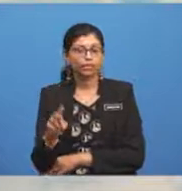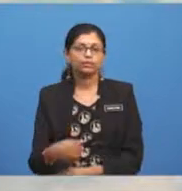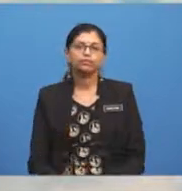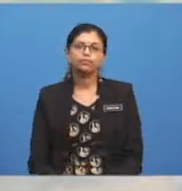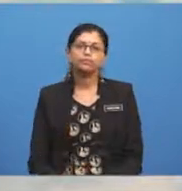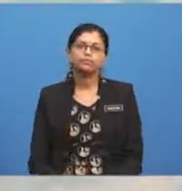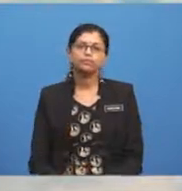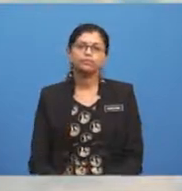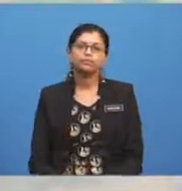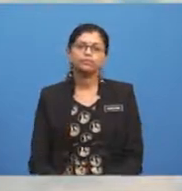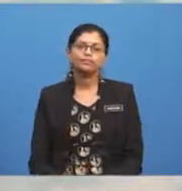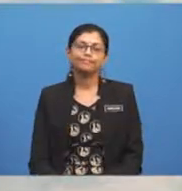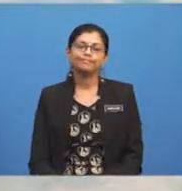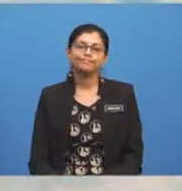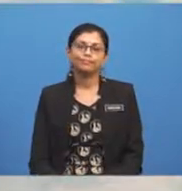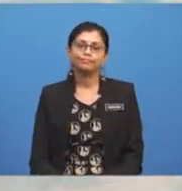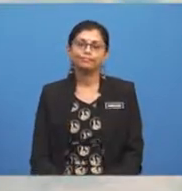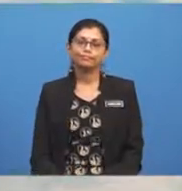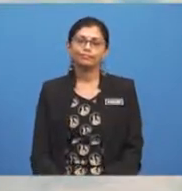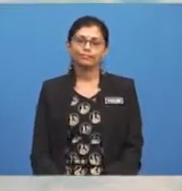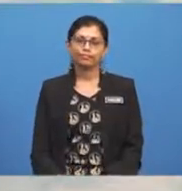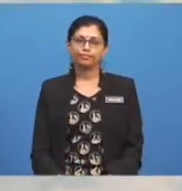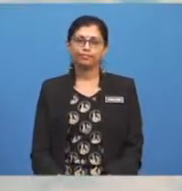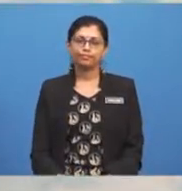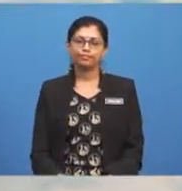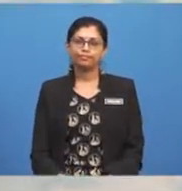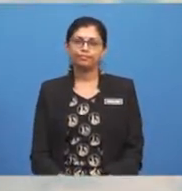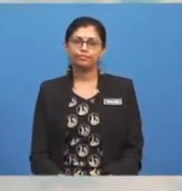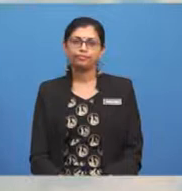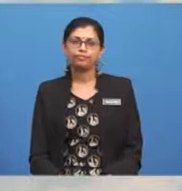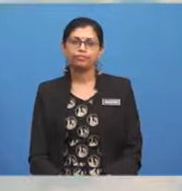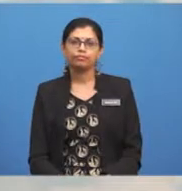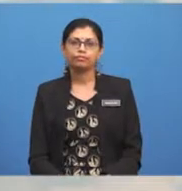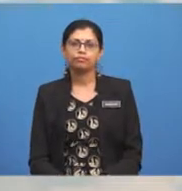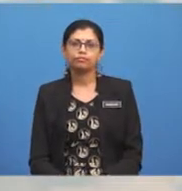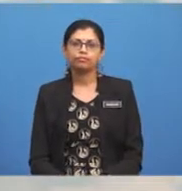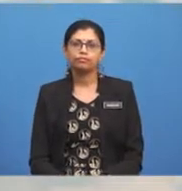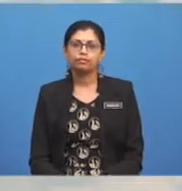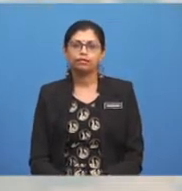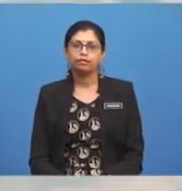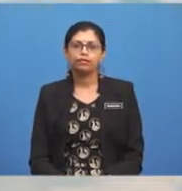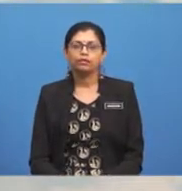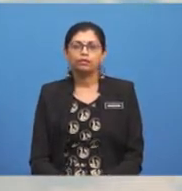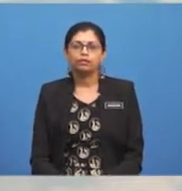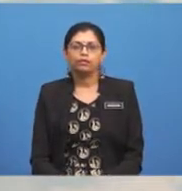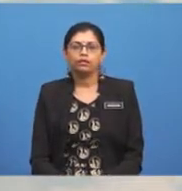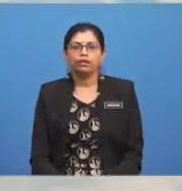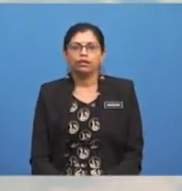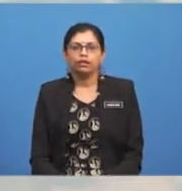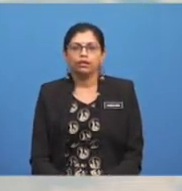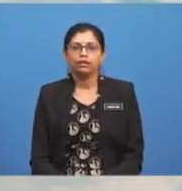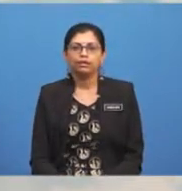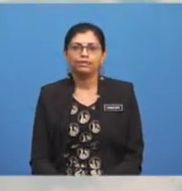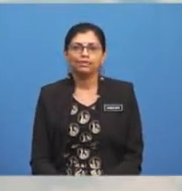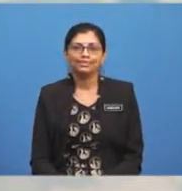F2. Dan selepas murid-murid permudahkan persamaan itu, maka